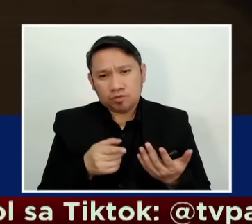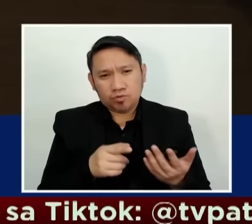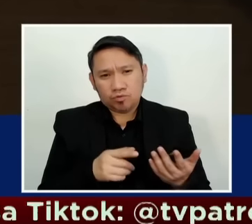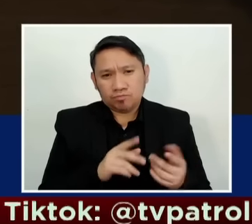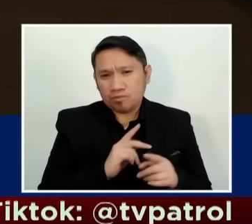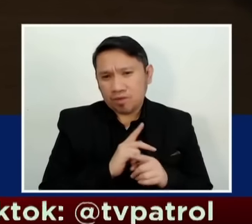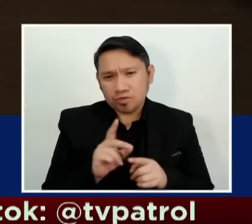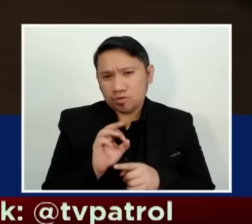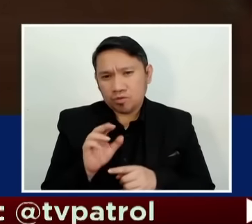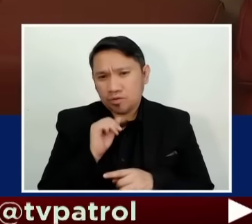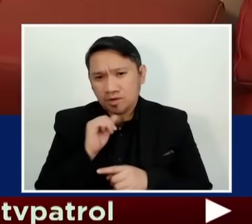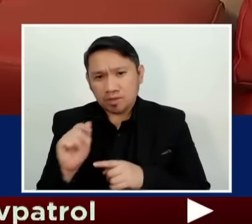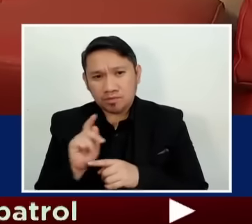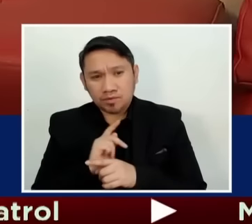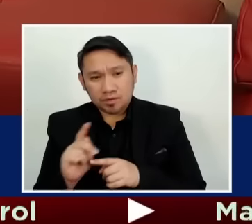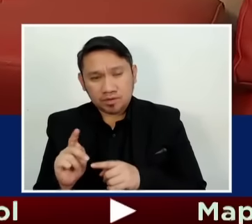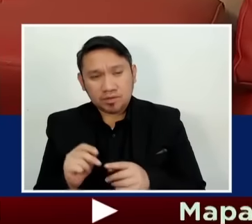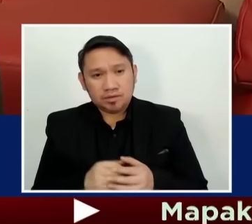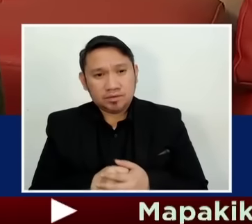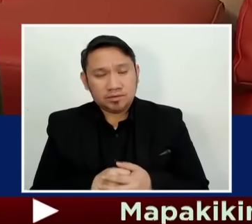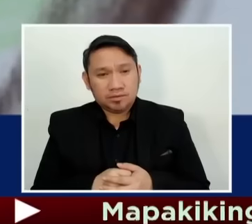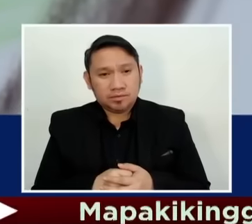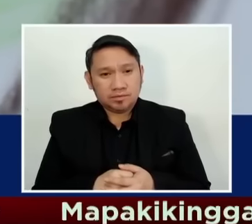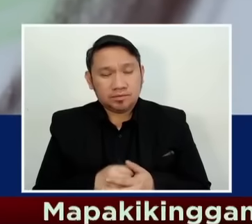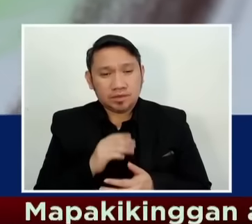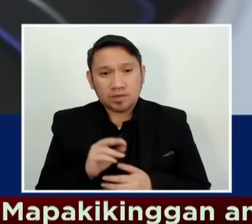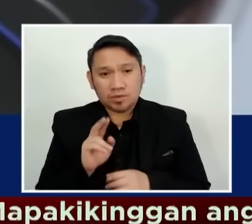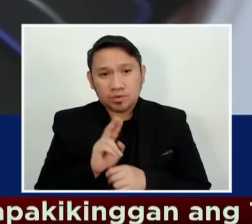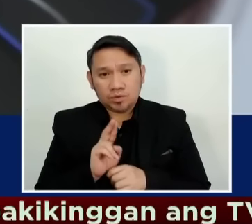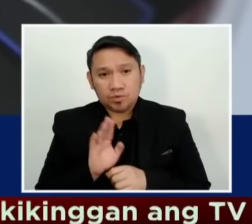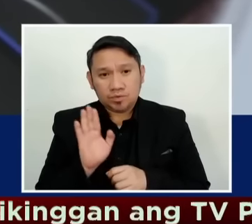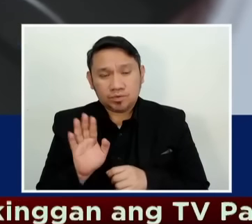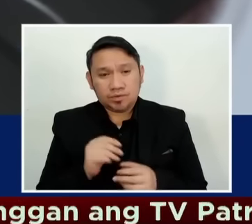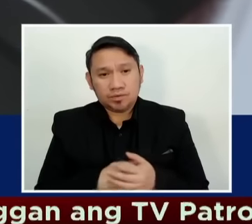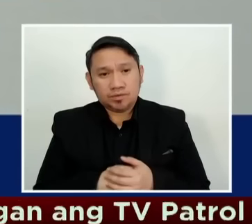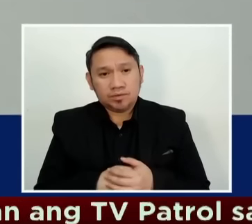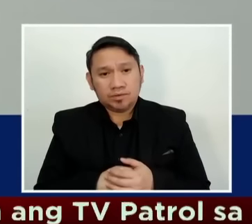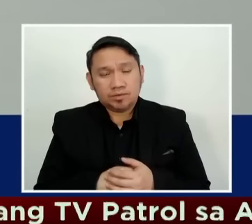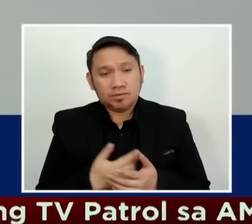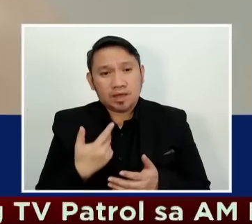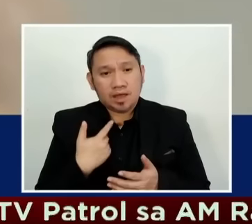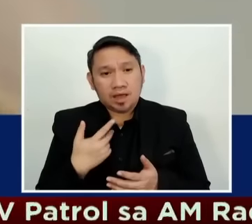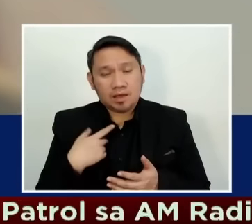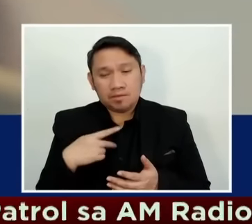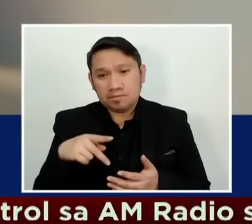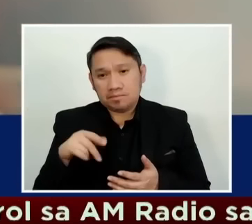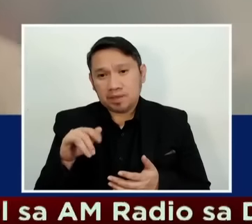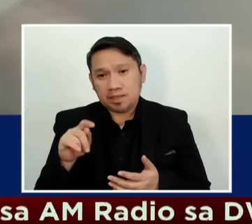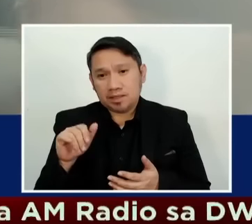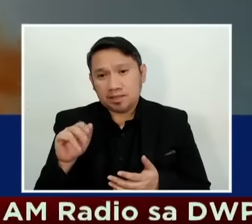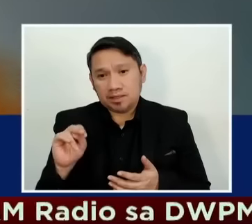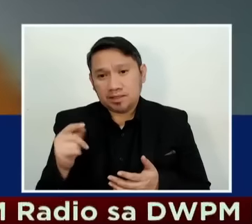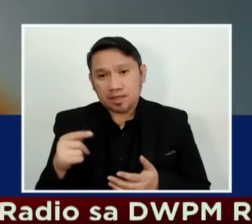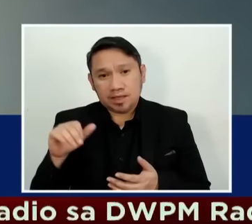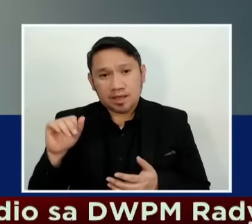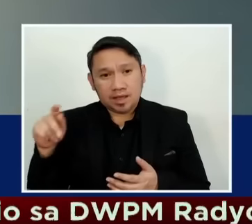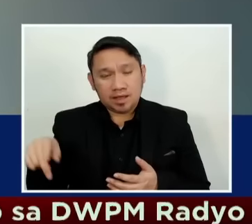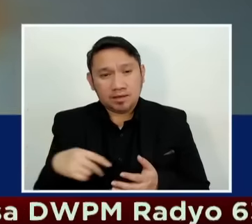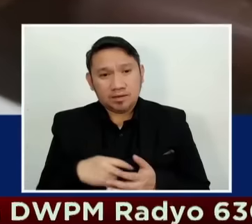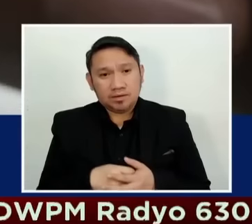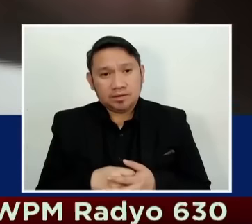Maaaring i-fold na tila artboard ang gadget at gamitin ang kanilang self-developed painting app. Meron itong paper-like sound at ilang